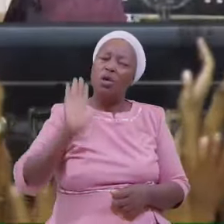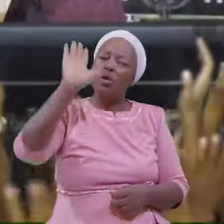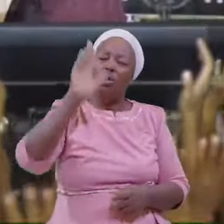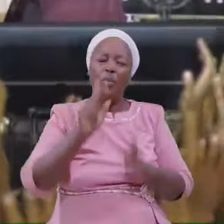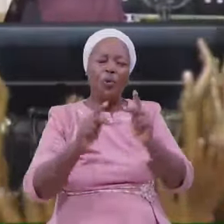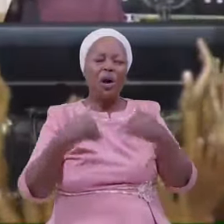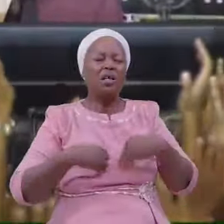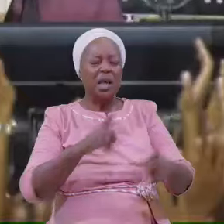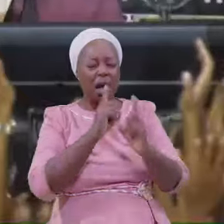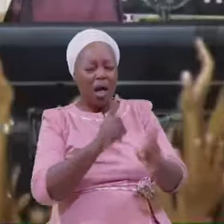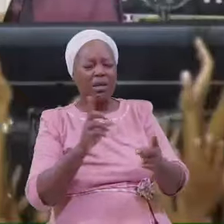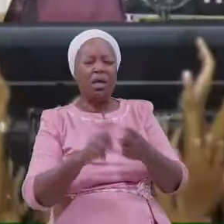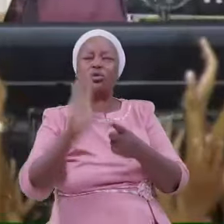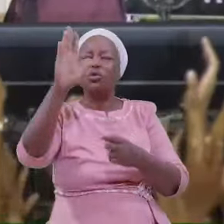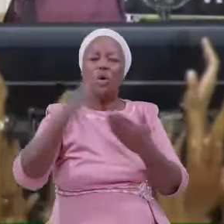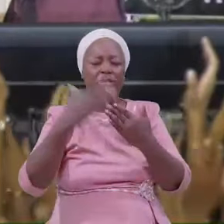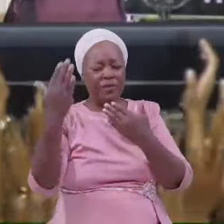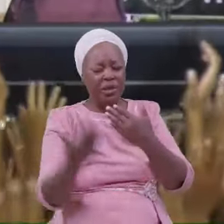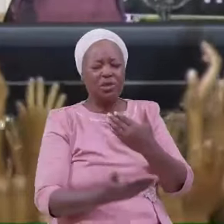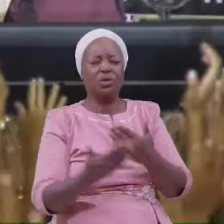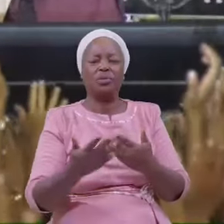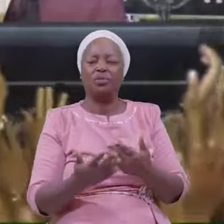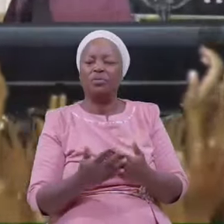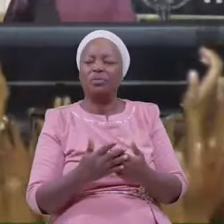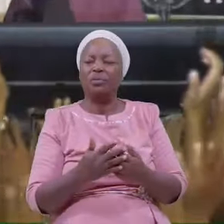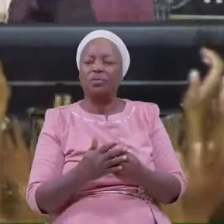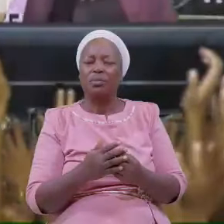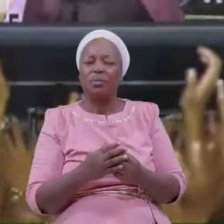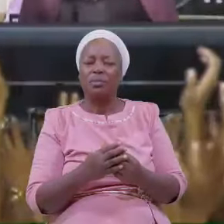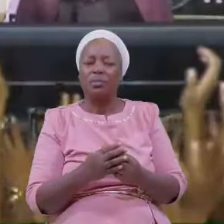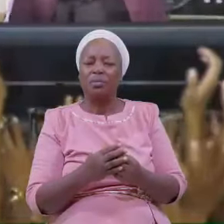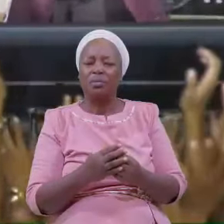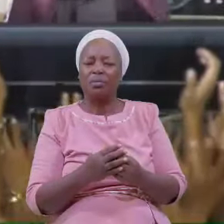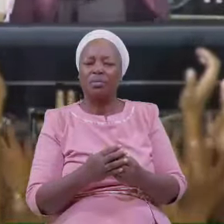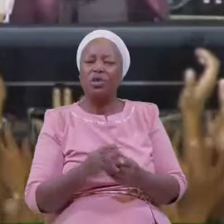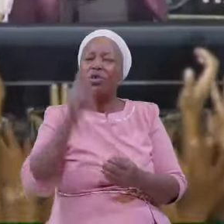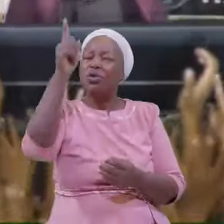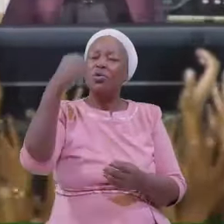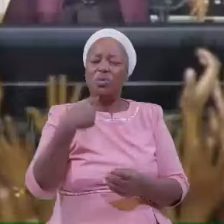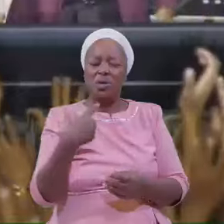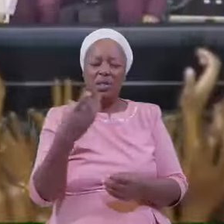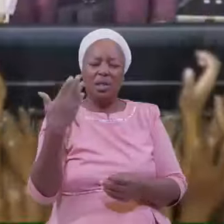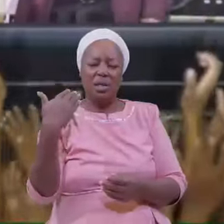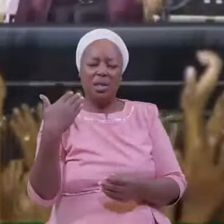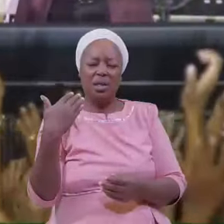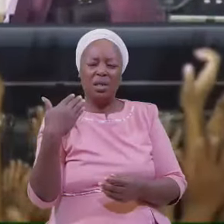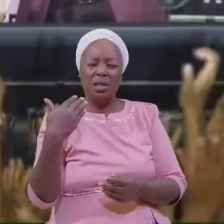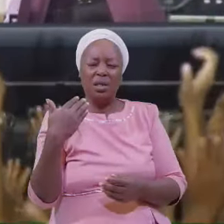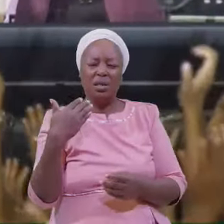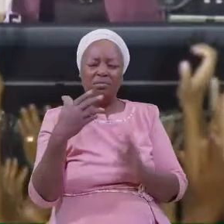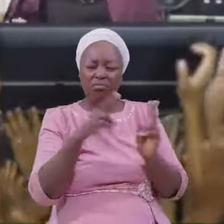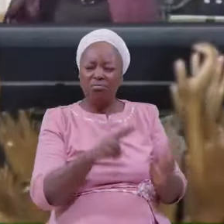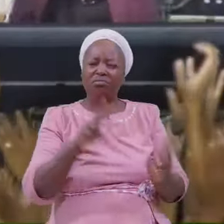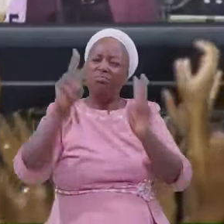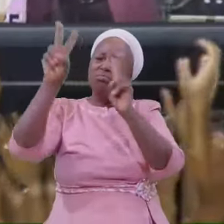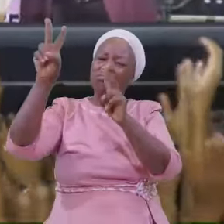your invitation. Ang iyong mga tao ay tumutugon sa iyong imbitasyon. Look unto me, and